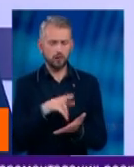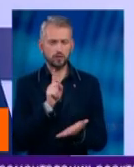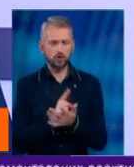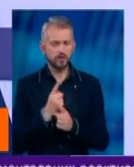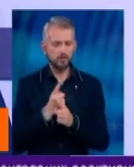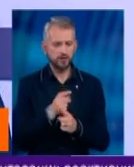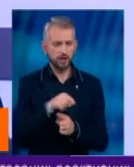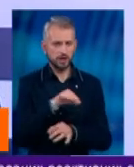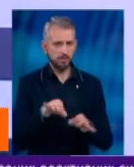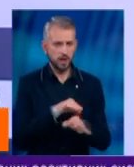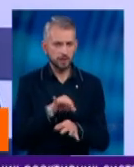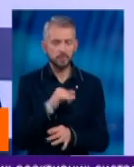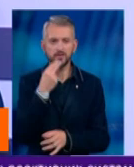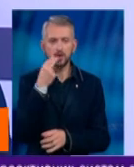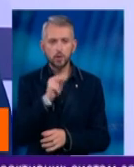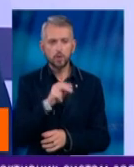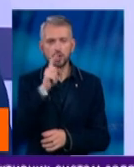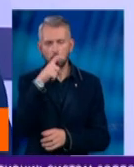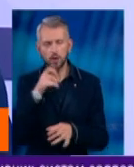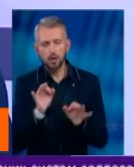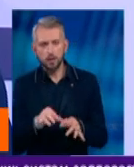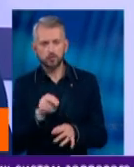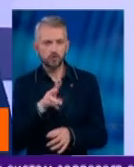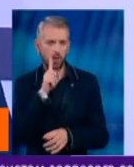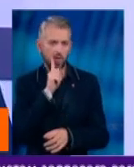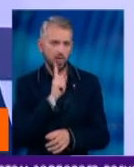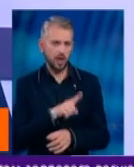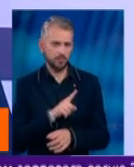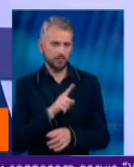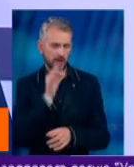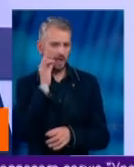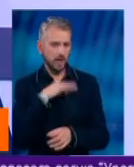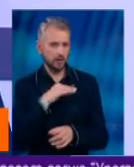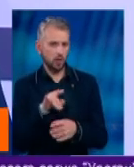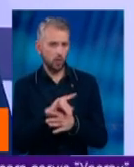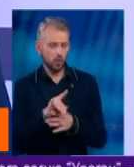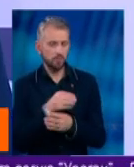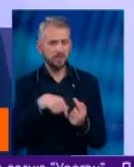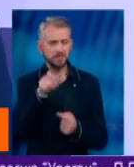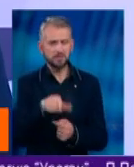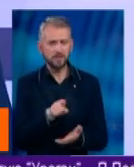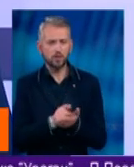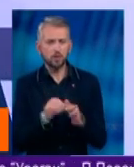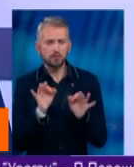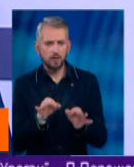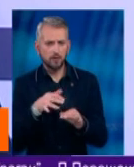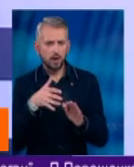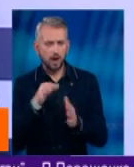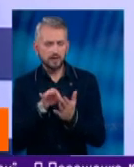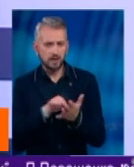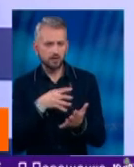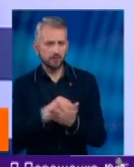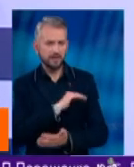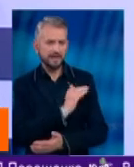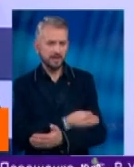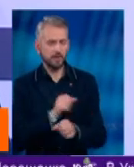эти проекты, то есть и лучше, как говорится, горькая правда, чем сладкая ложь. То есть предприниматель должен здраво оценивать свои силы, возможности, как